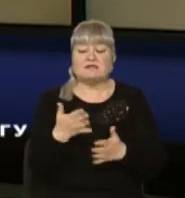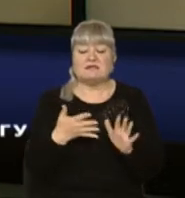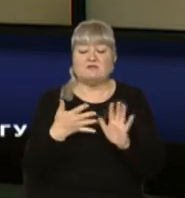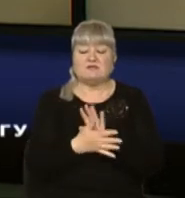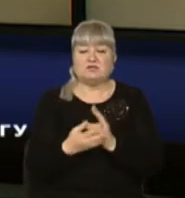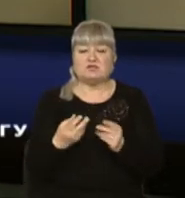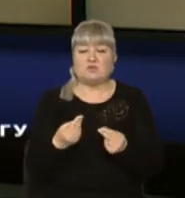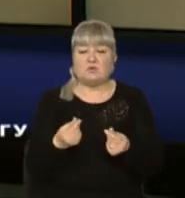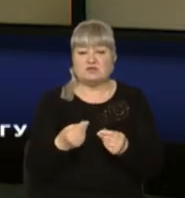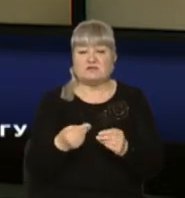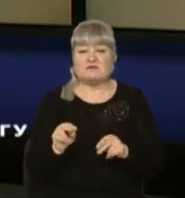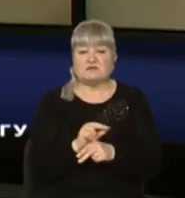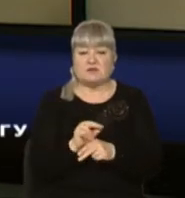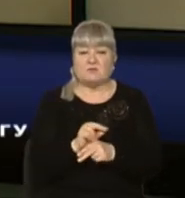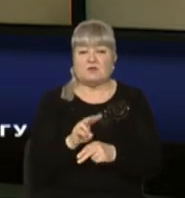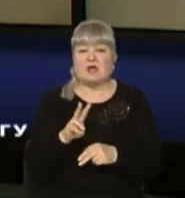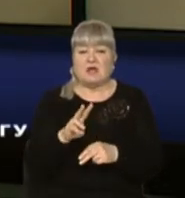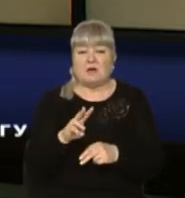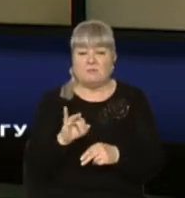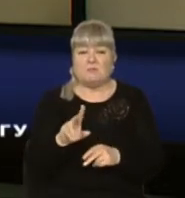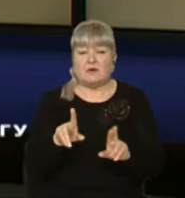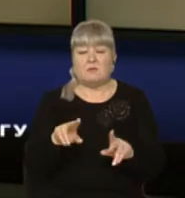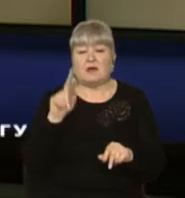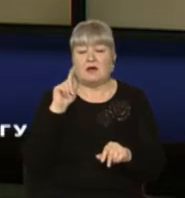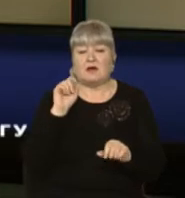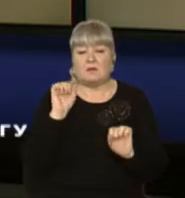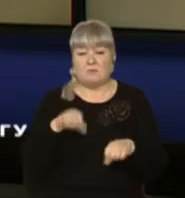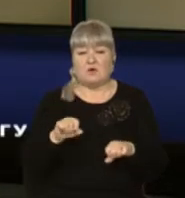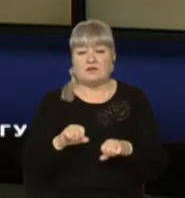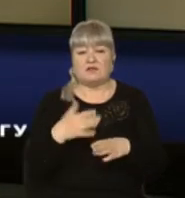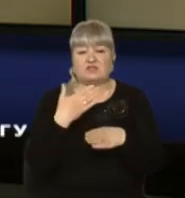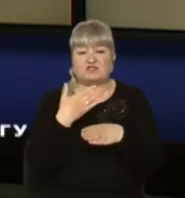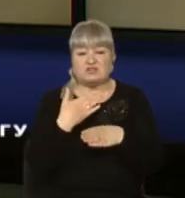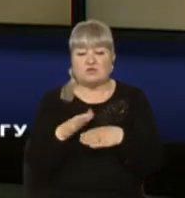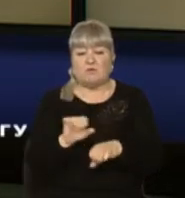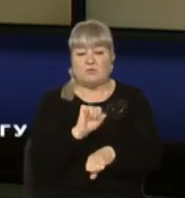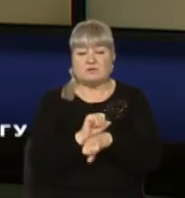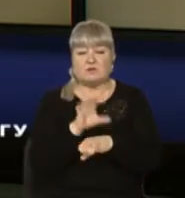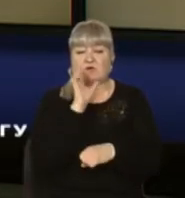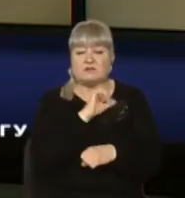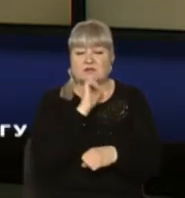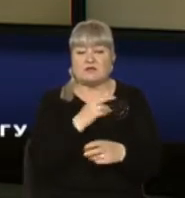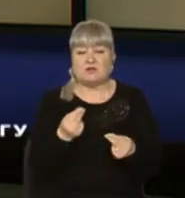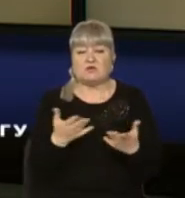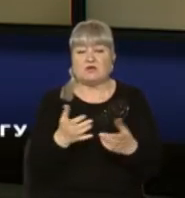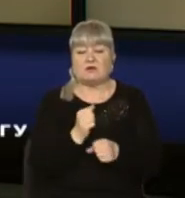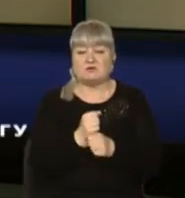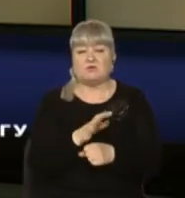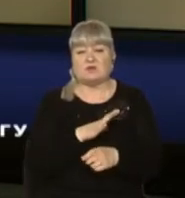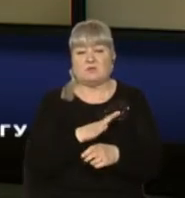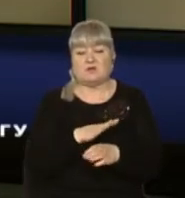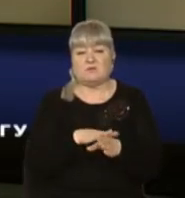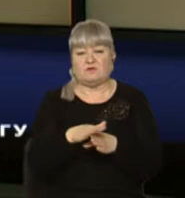коштів за ремонт, то я думаю, що ми би могли все-таки призупинити хоча б частково розкрадання коштів і якась би робота була зроблена